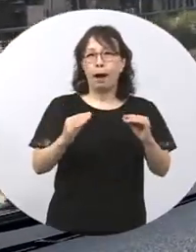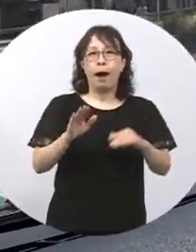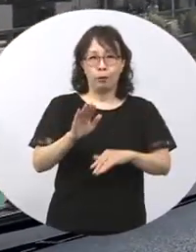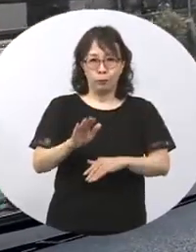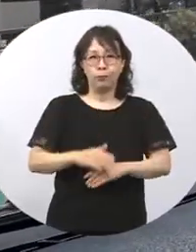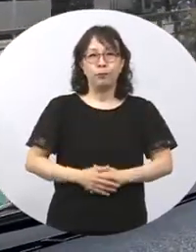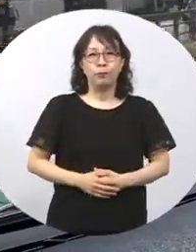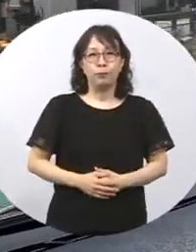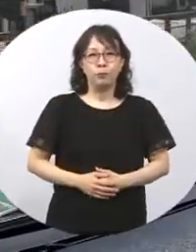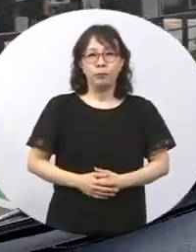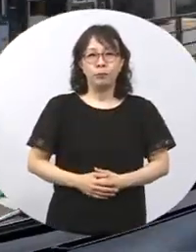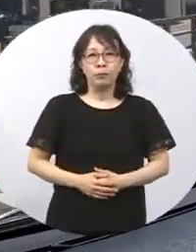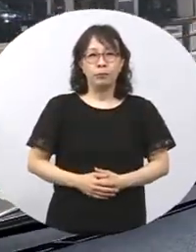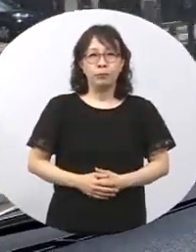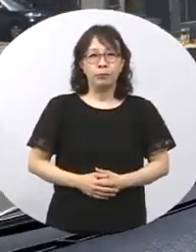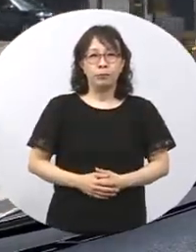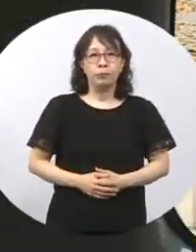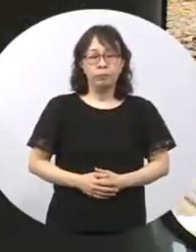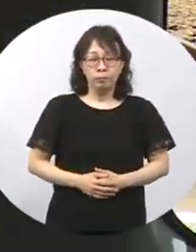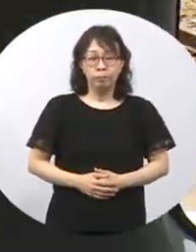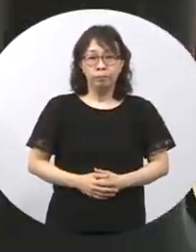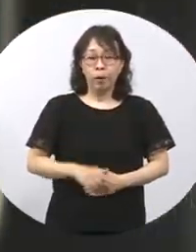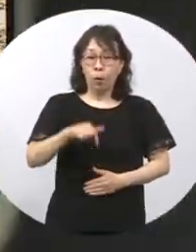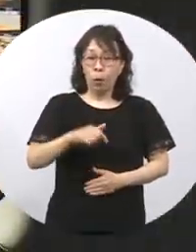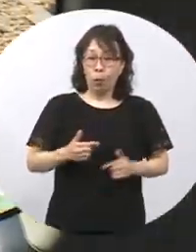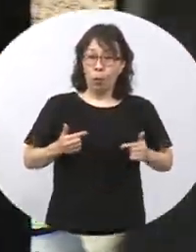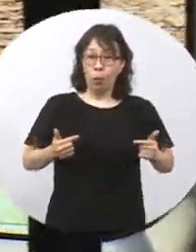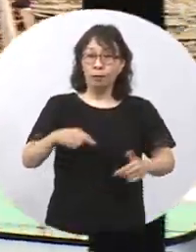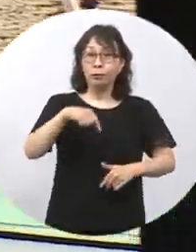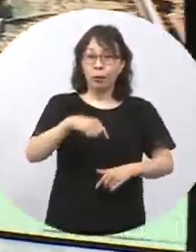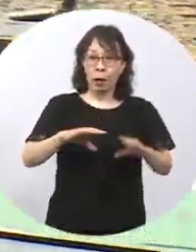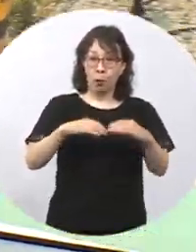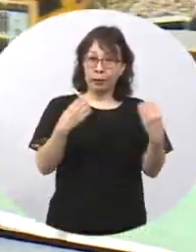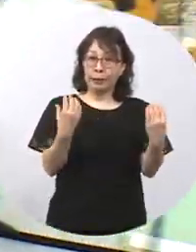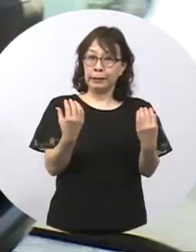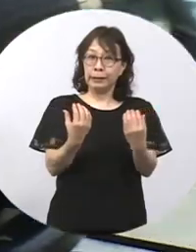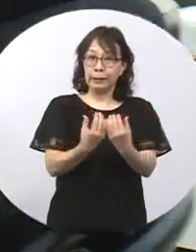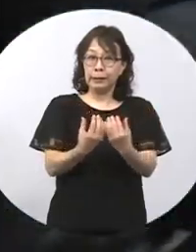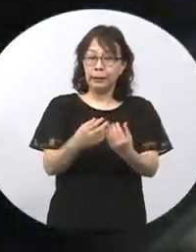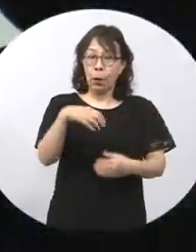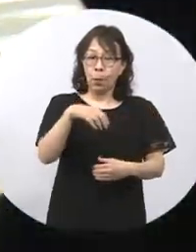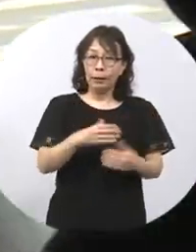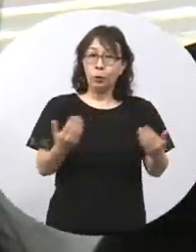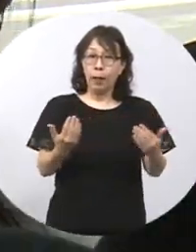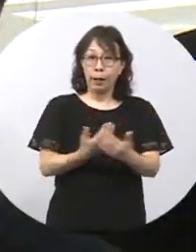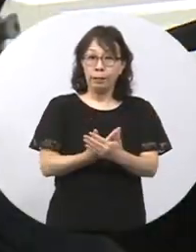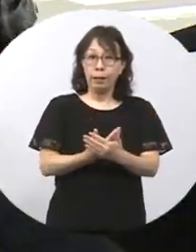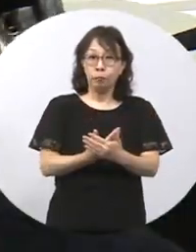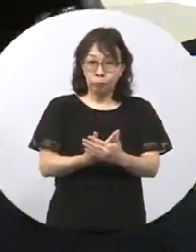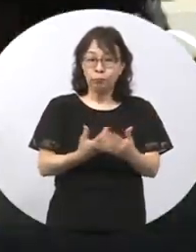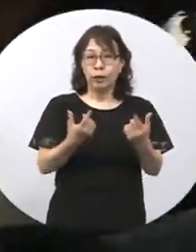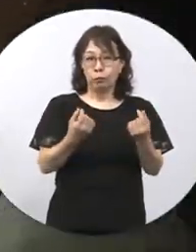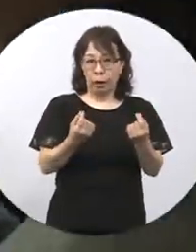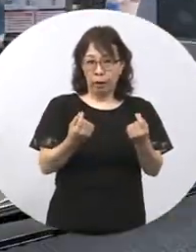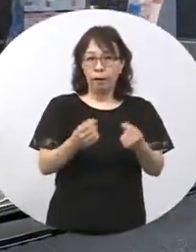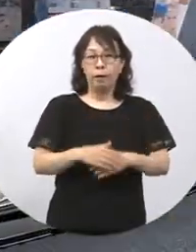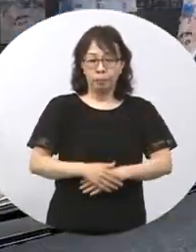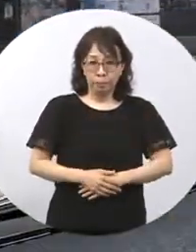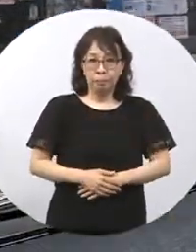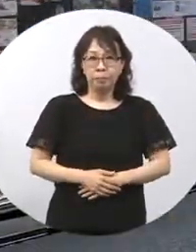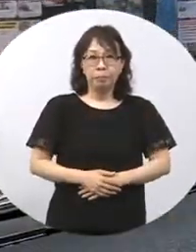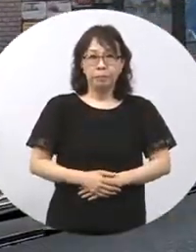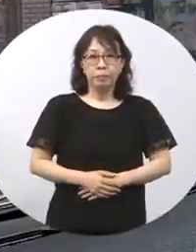たりしてると、 じゃあもうこのバスの中がちょっとコミュニティの場所になっているっていうのもあるん